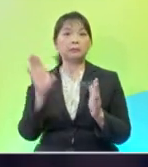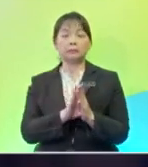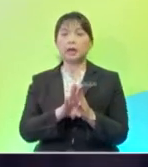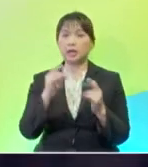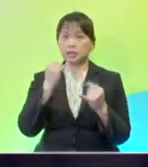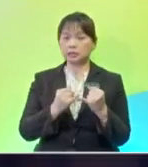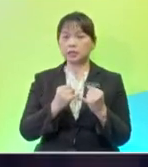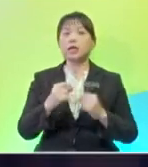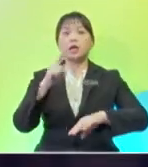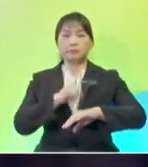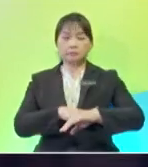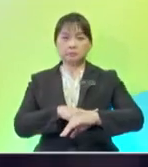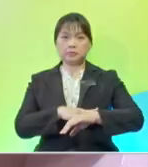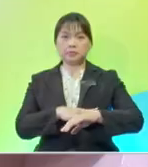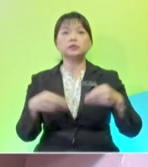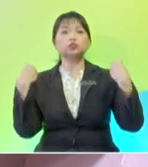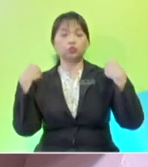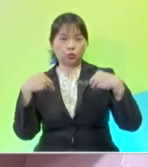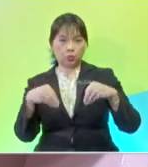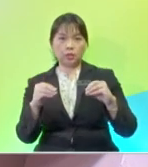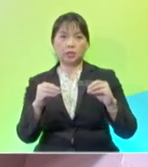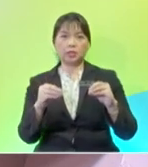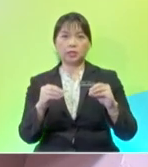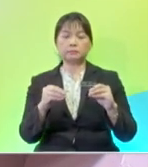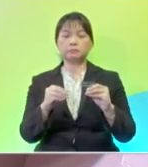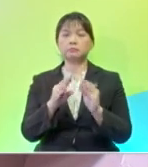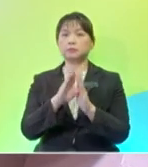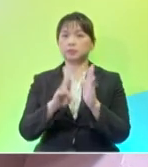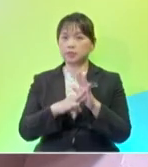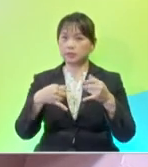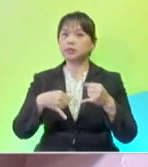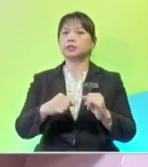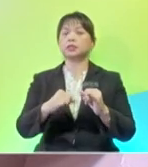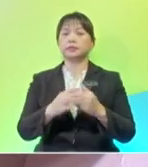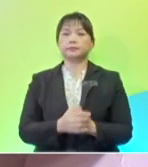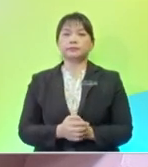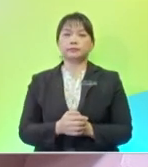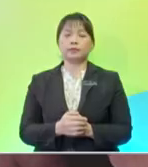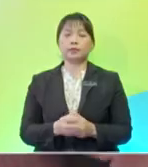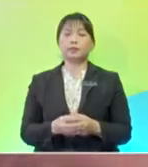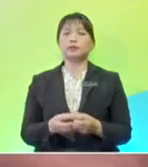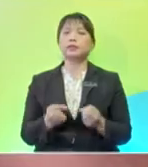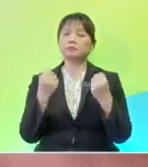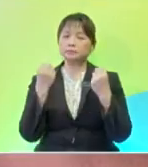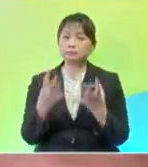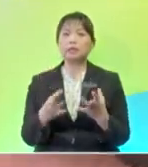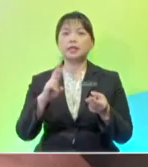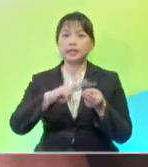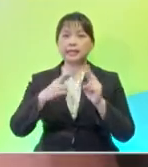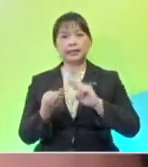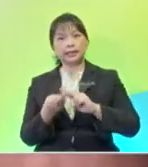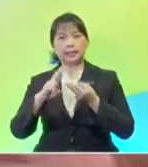masih jualan di belasur Oke ramaira Guys dan guru-guru